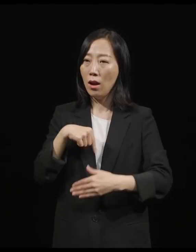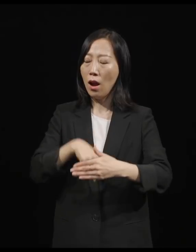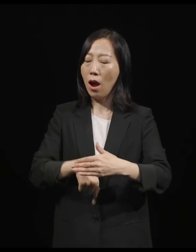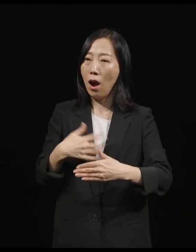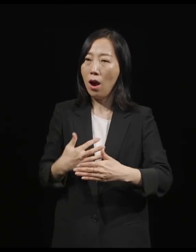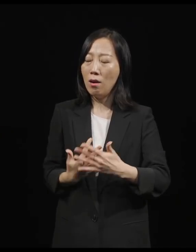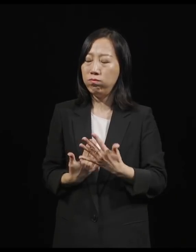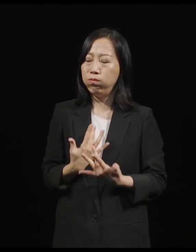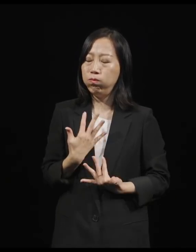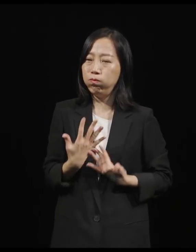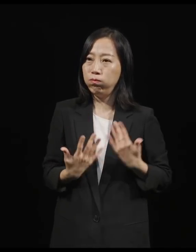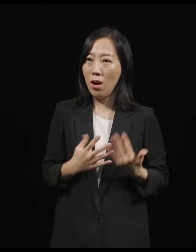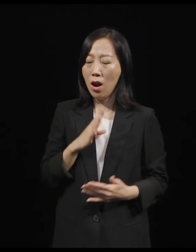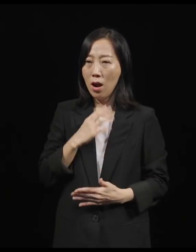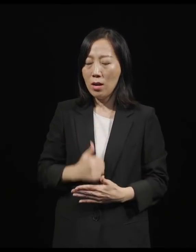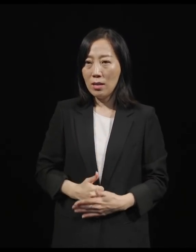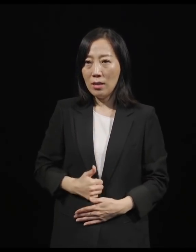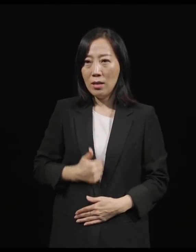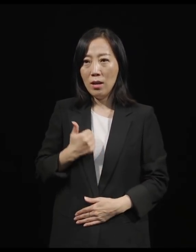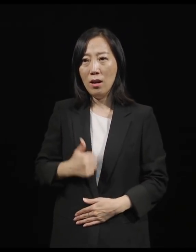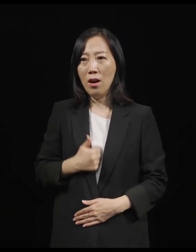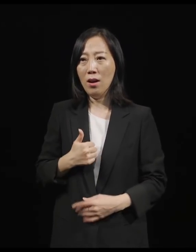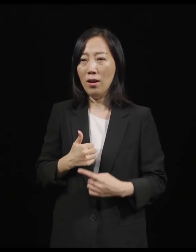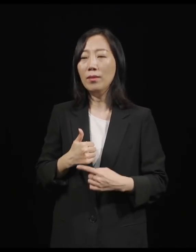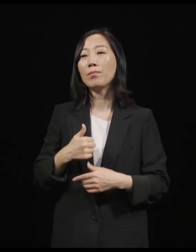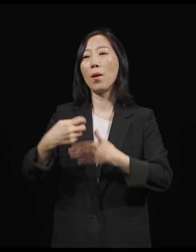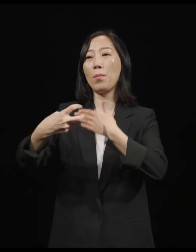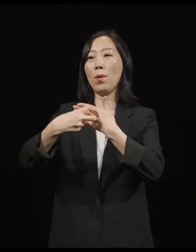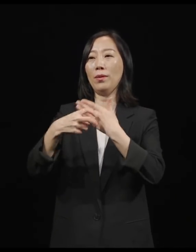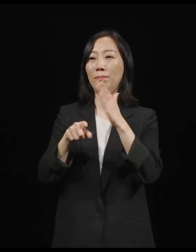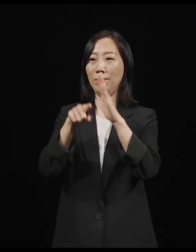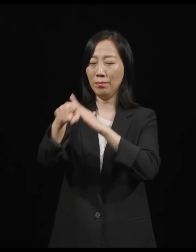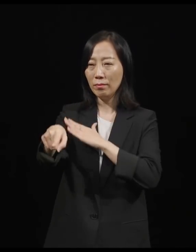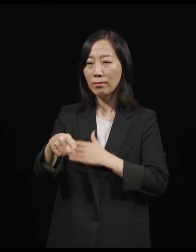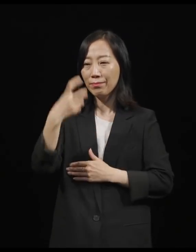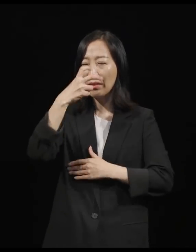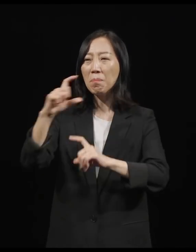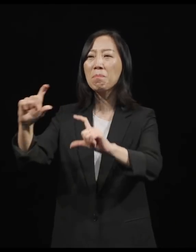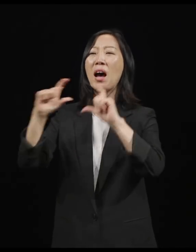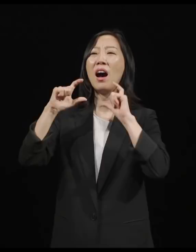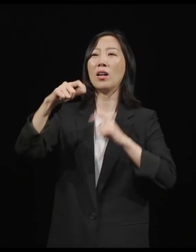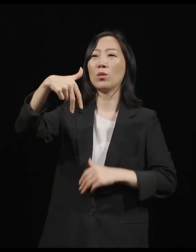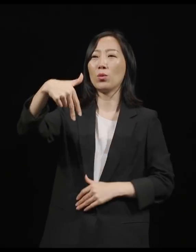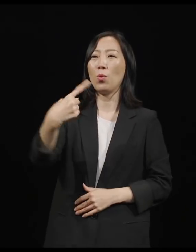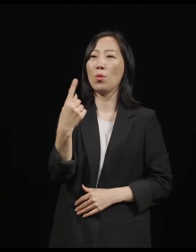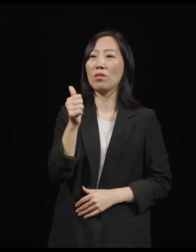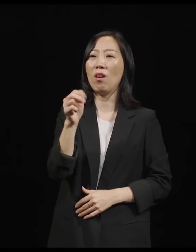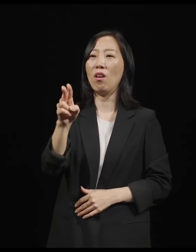사라지진 않더라고요. 결국 대학병원에서 조현병 진단을 받았습니다.